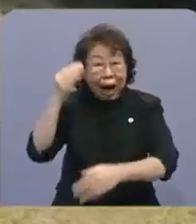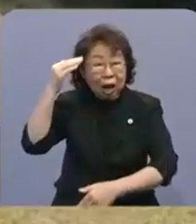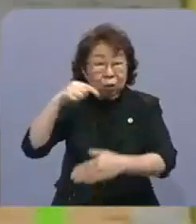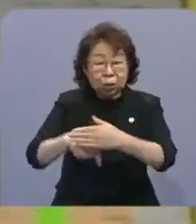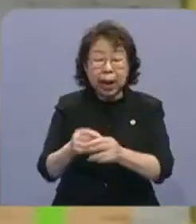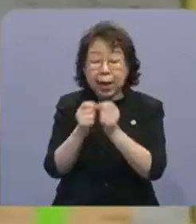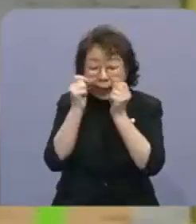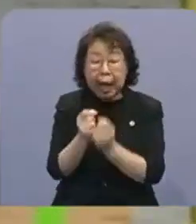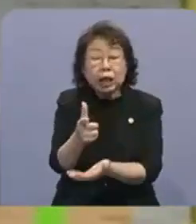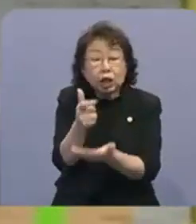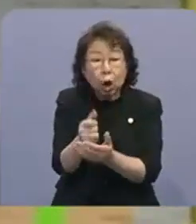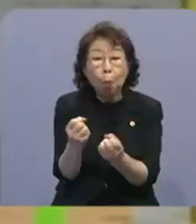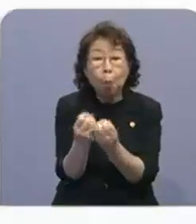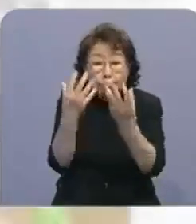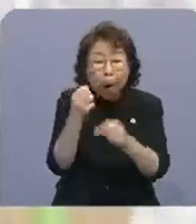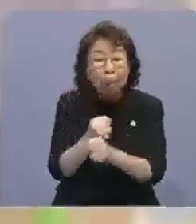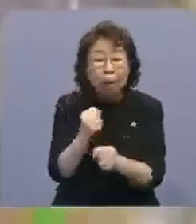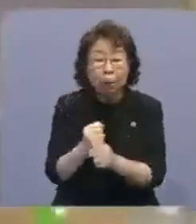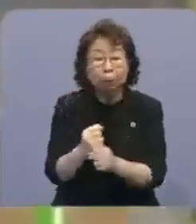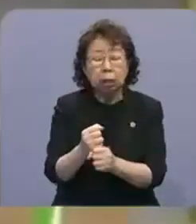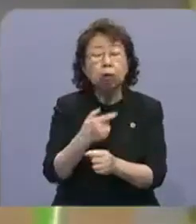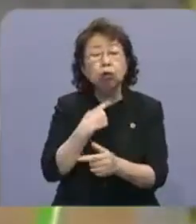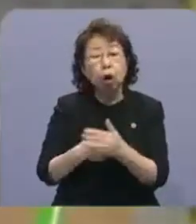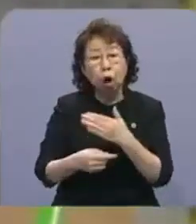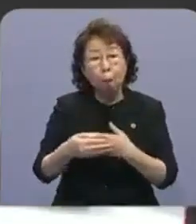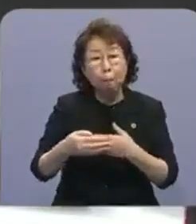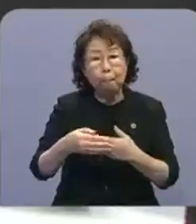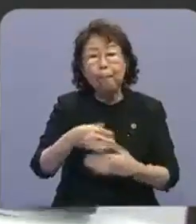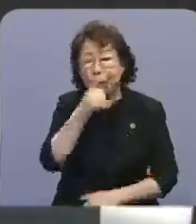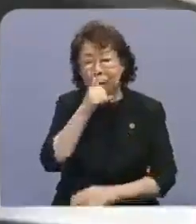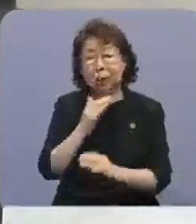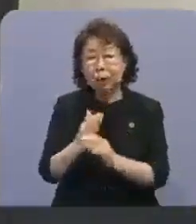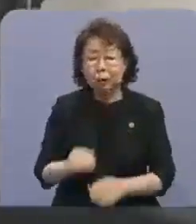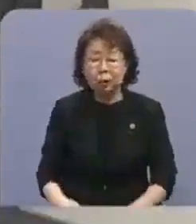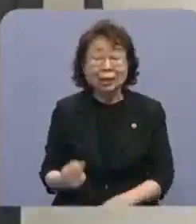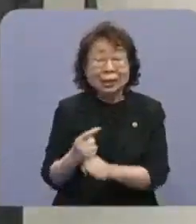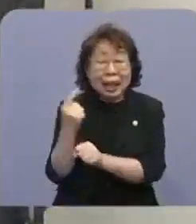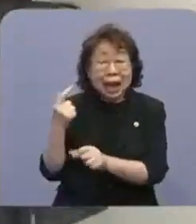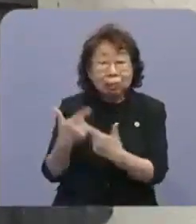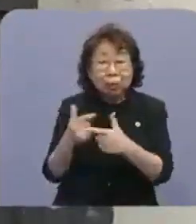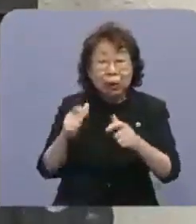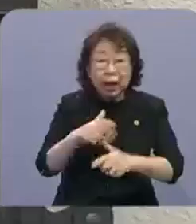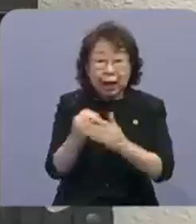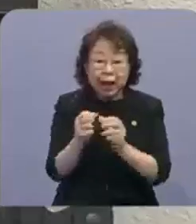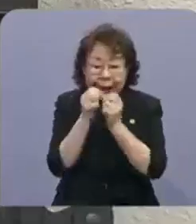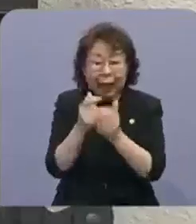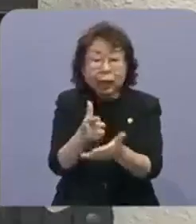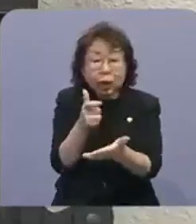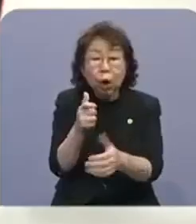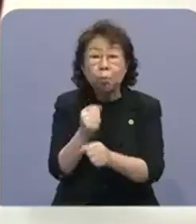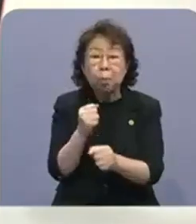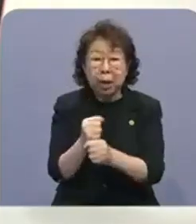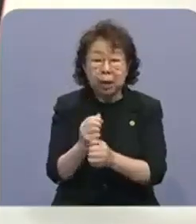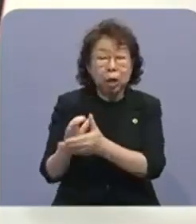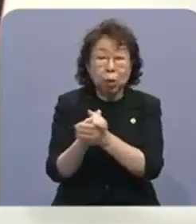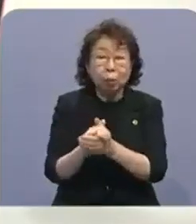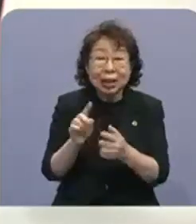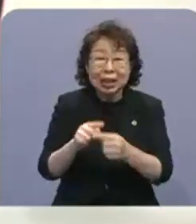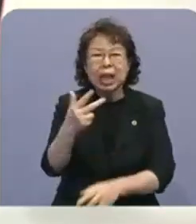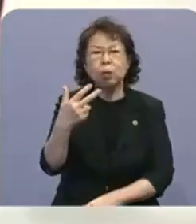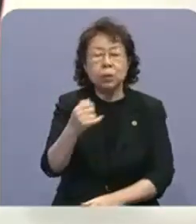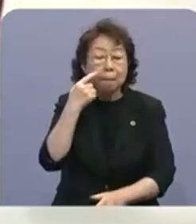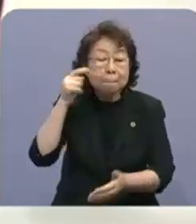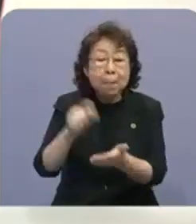사제 총이나 폭발물을 제작하는 사례가 잇따르고 있습니다 지난해 부산에서는 사제 총을 만든 동호회원 7명이